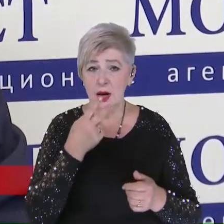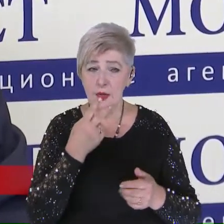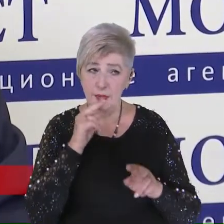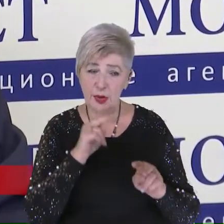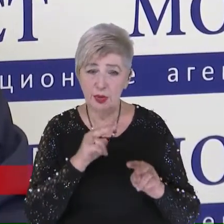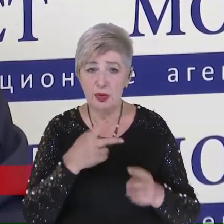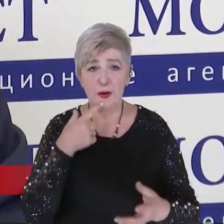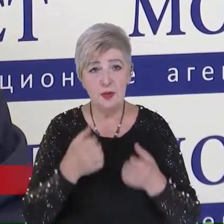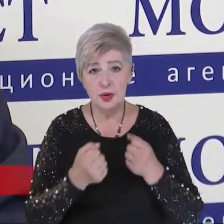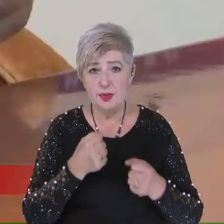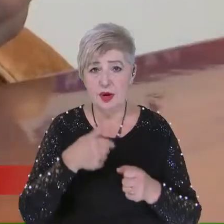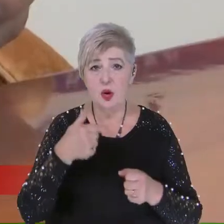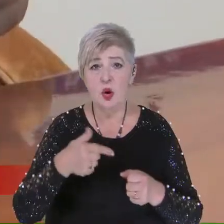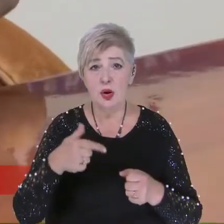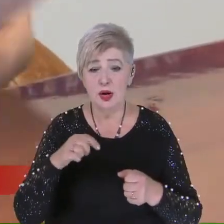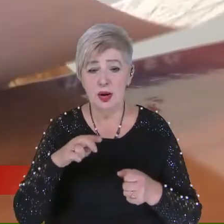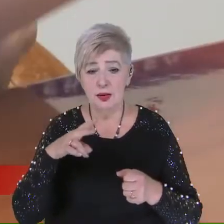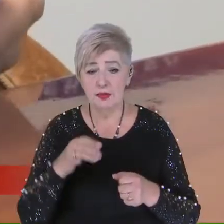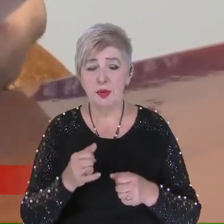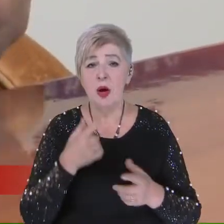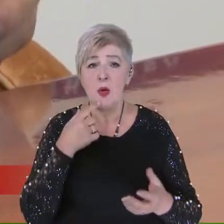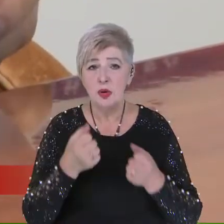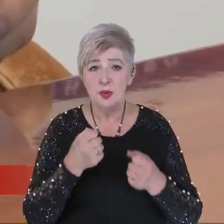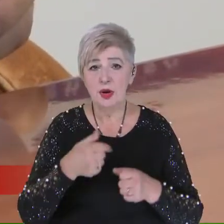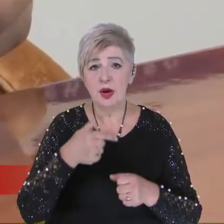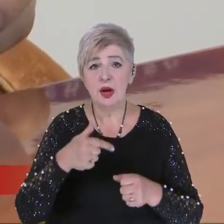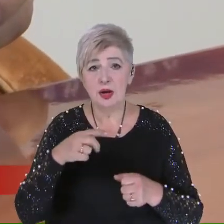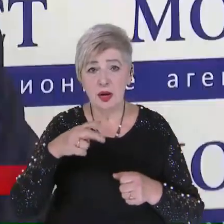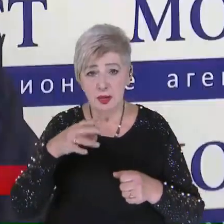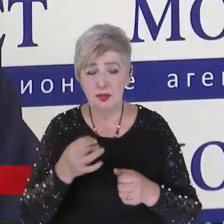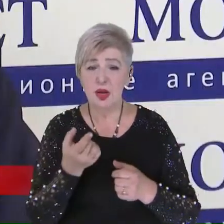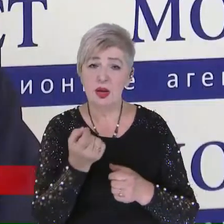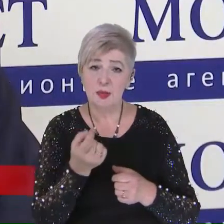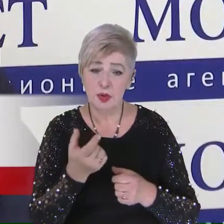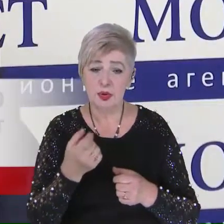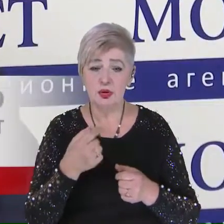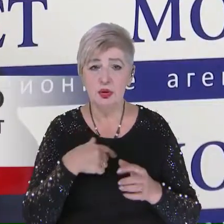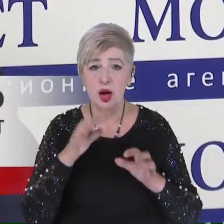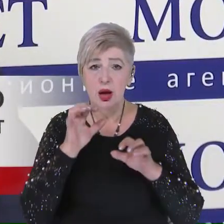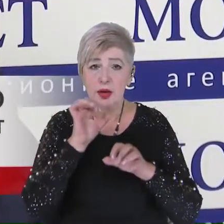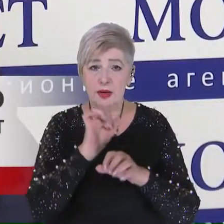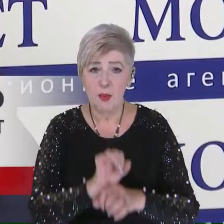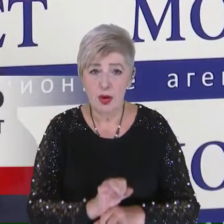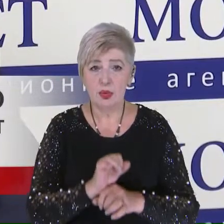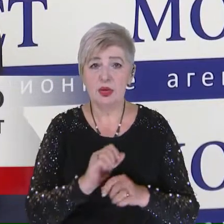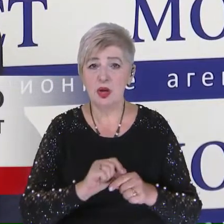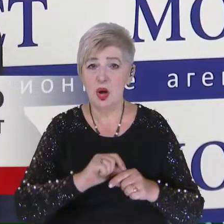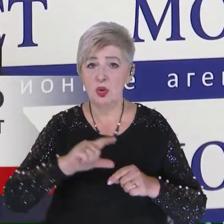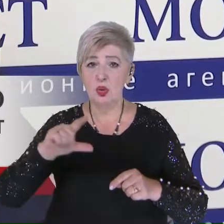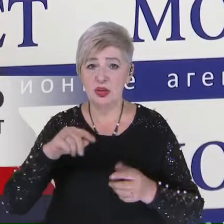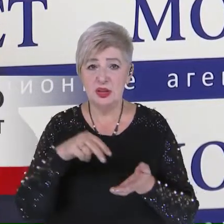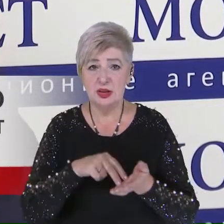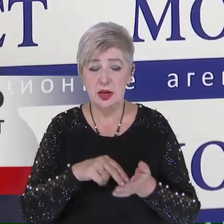гривны, ревальвацию. Укрепление гривны немножко нам заморозило рост цен на